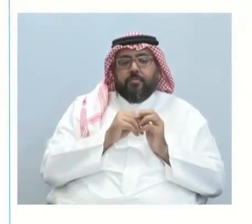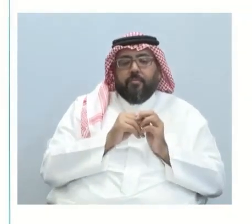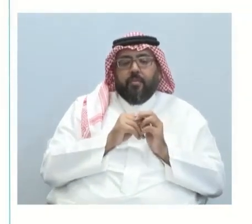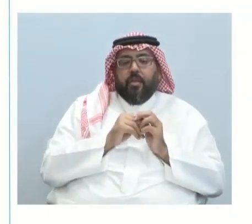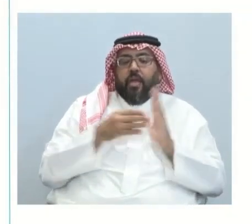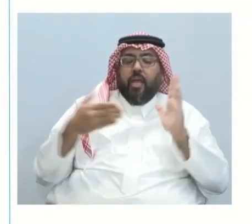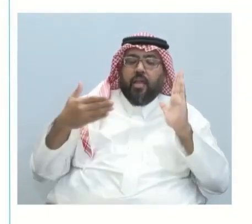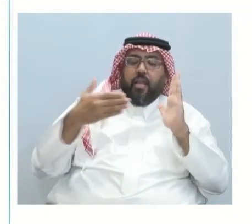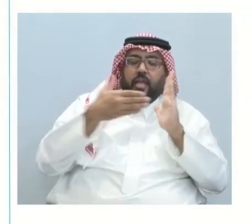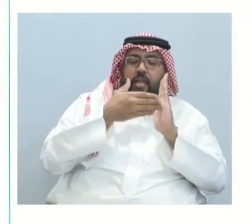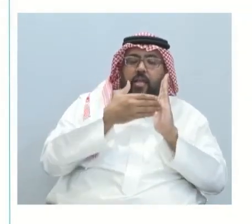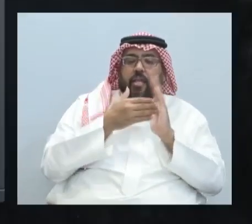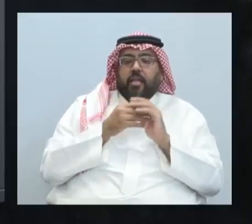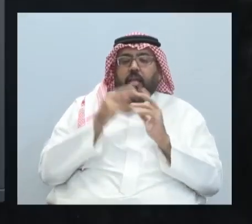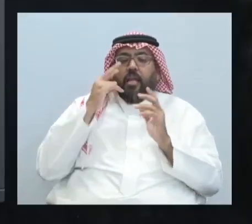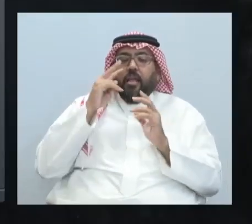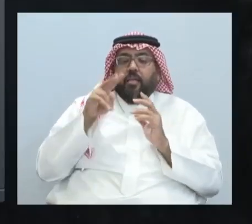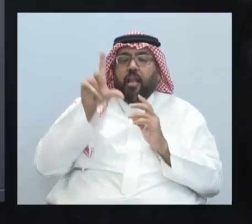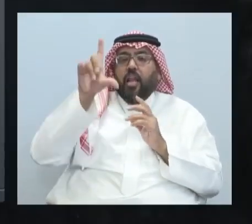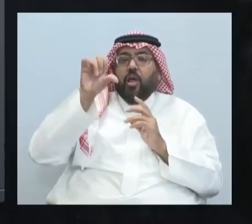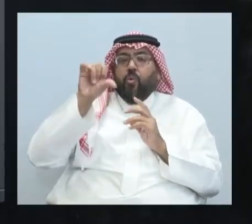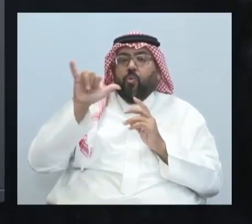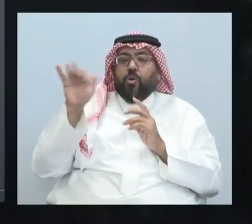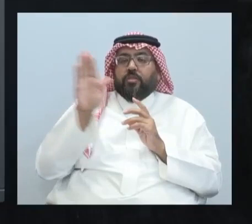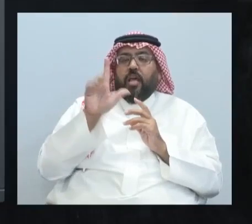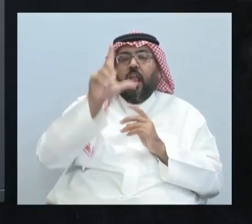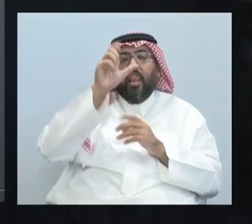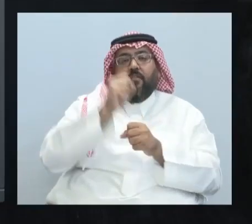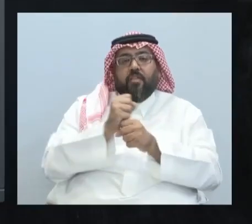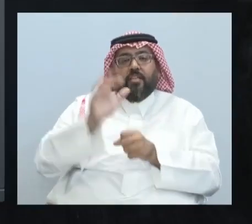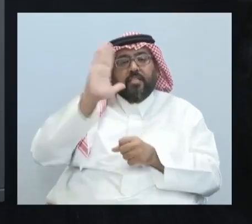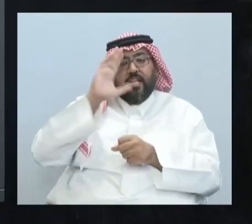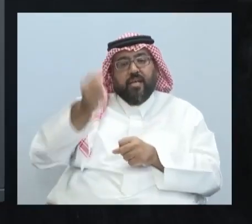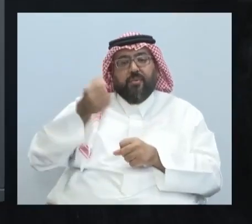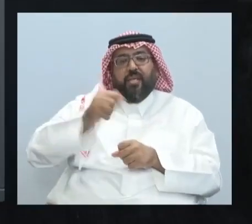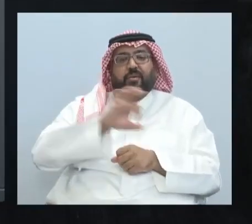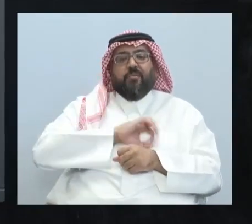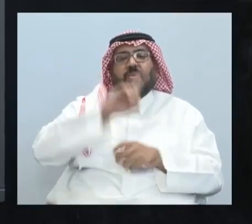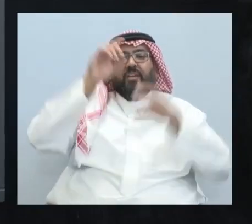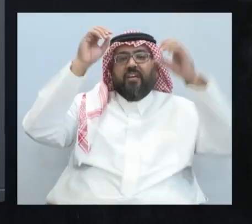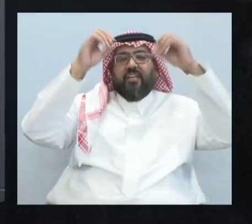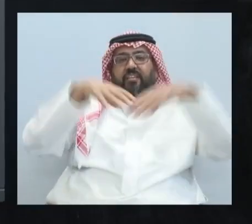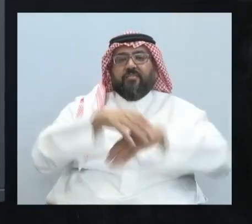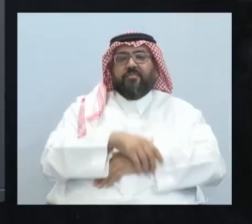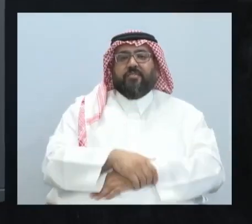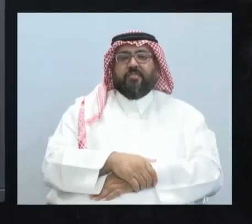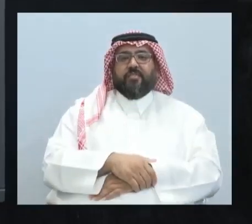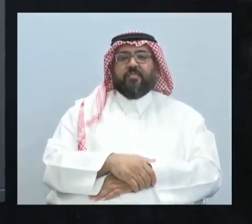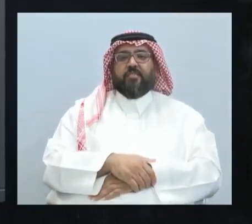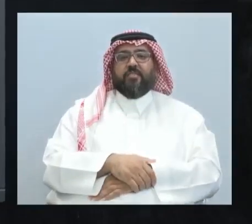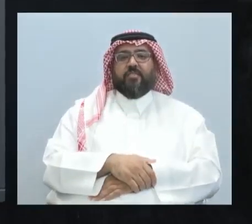الى هنا انتهينا من نظريه لويس استودعكم الله والسلام عليكم ورحمه الله وبركاته